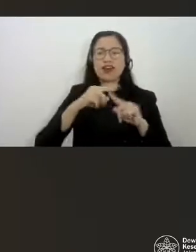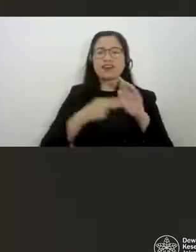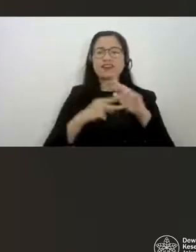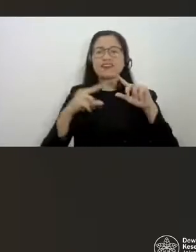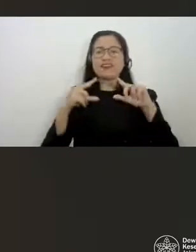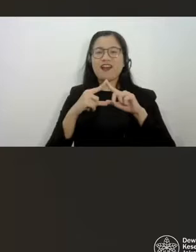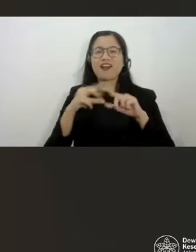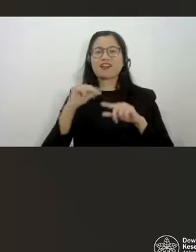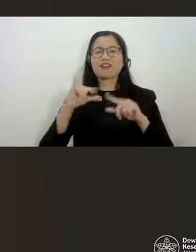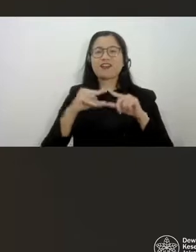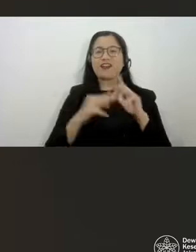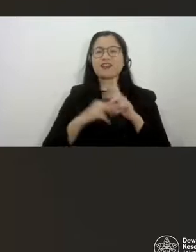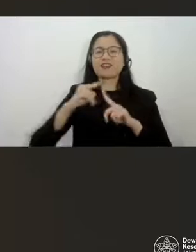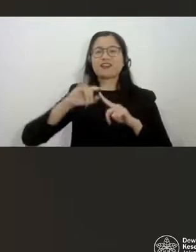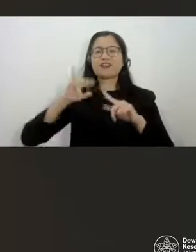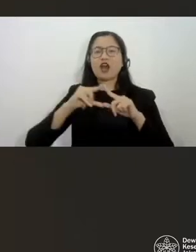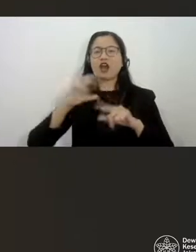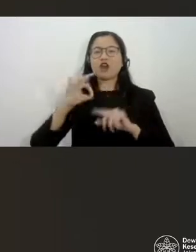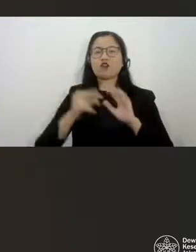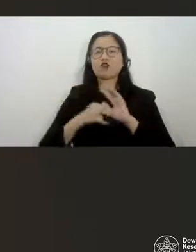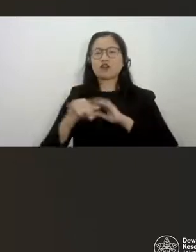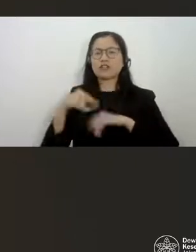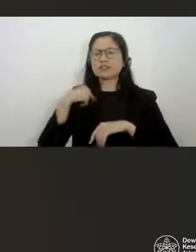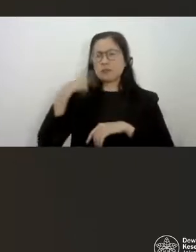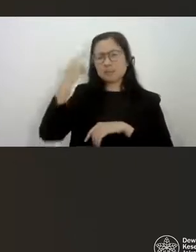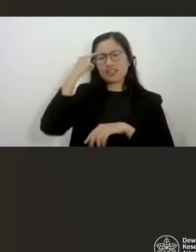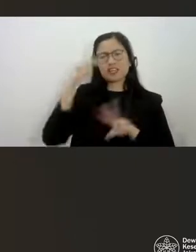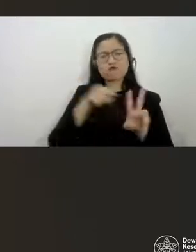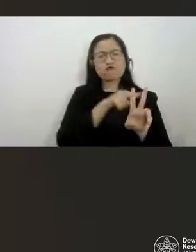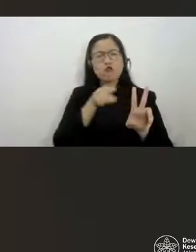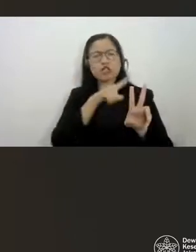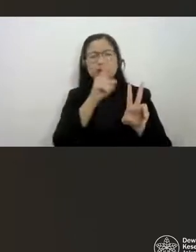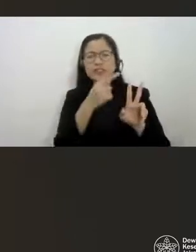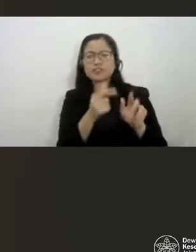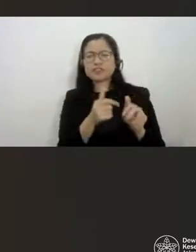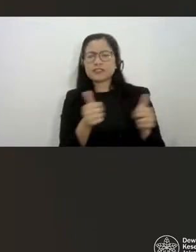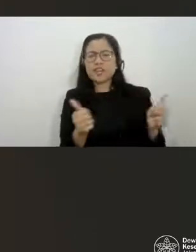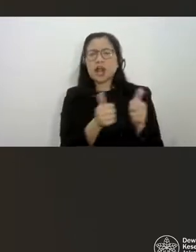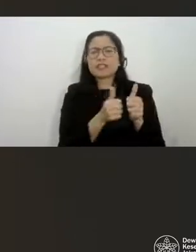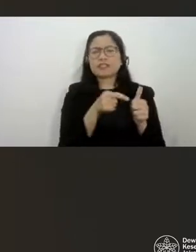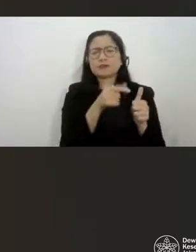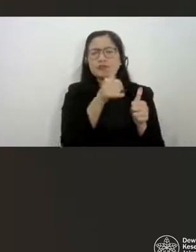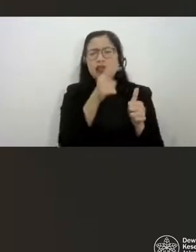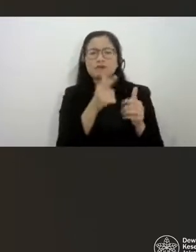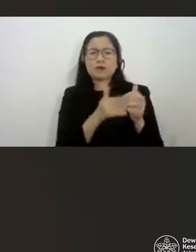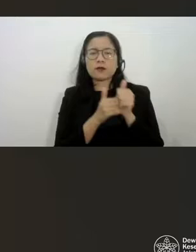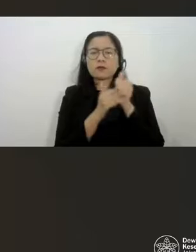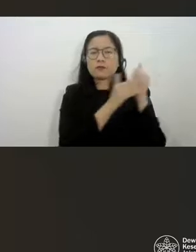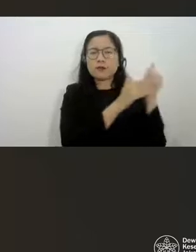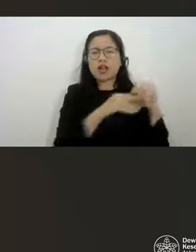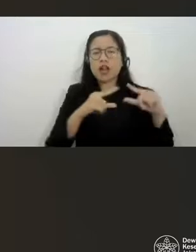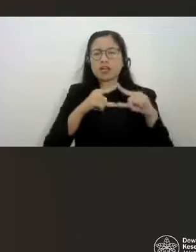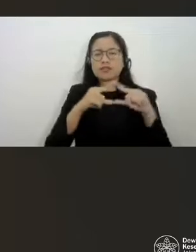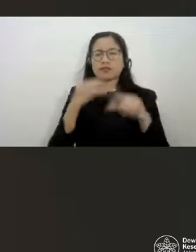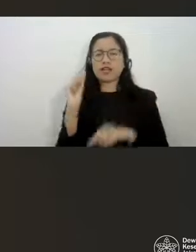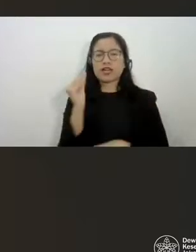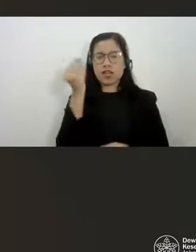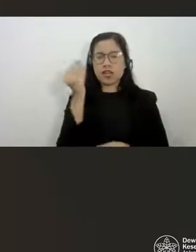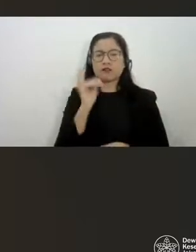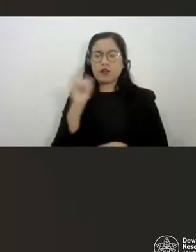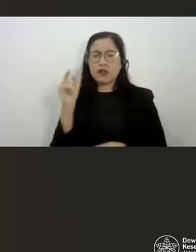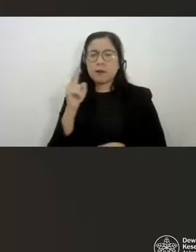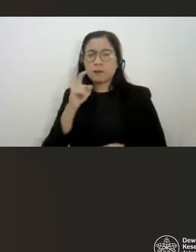yang sangat serasi untuk memimpin Akademi Jakarta. Juga kepada Mas Bambang Harimurti. Wah,